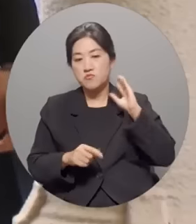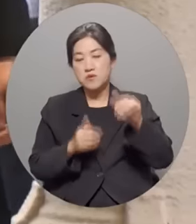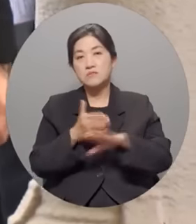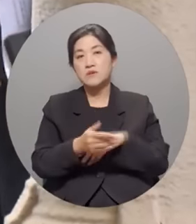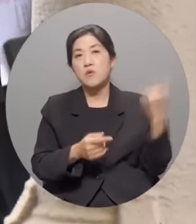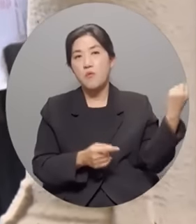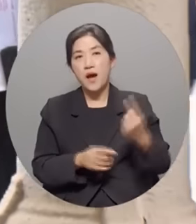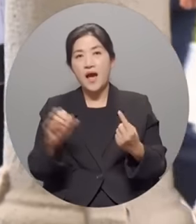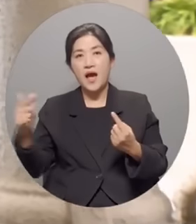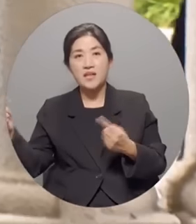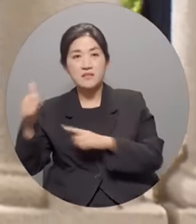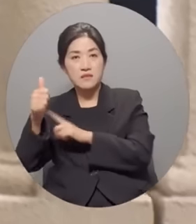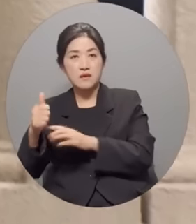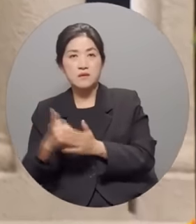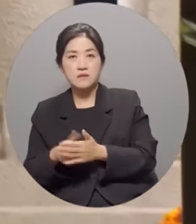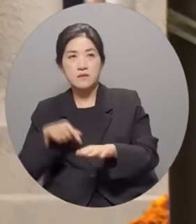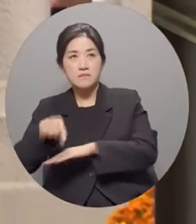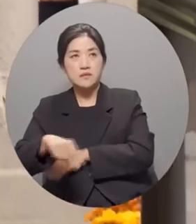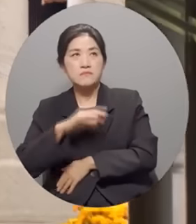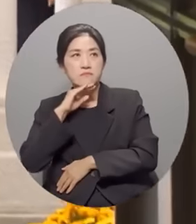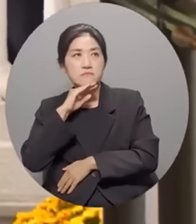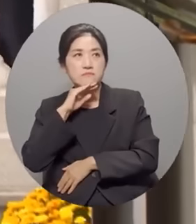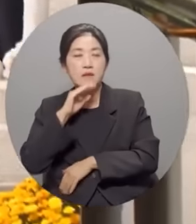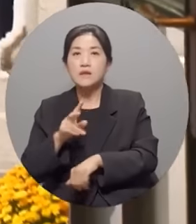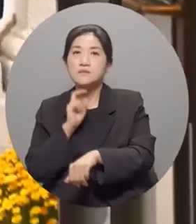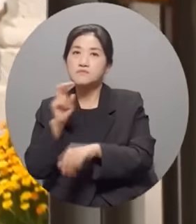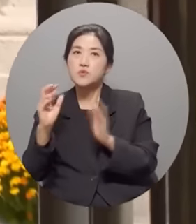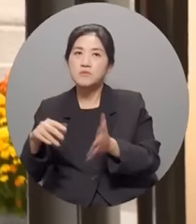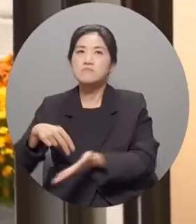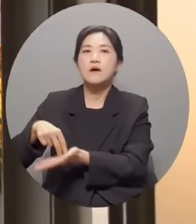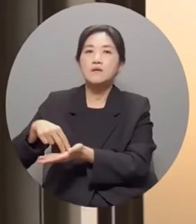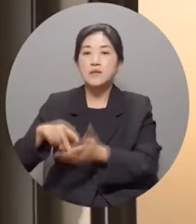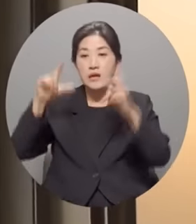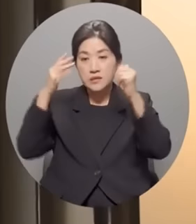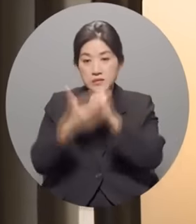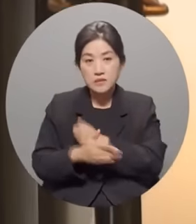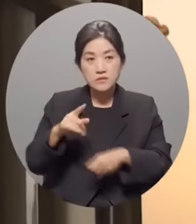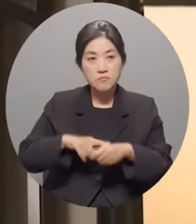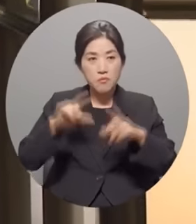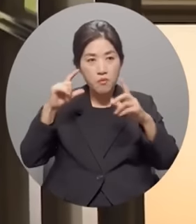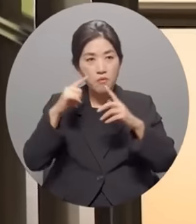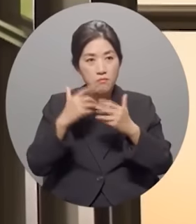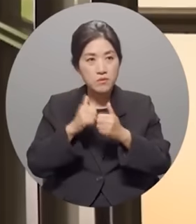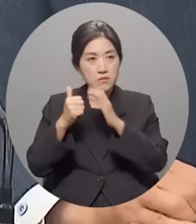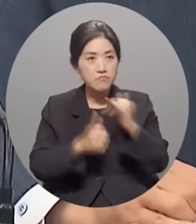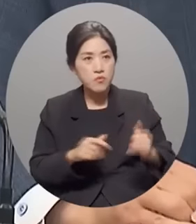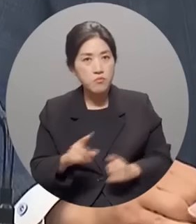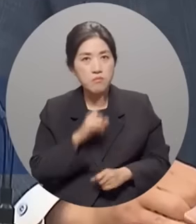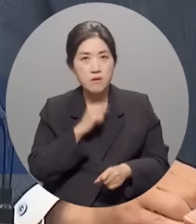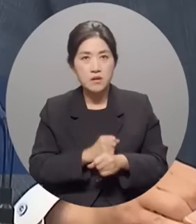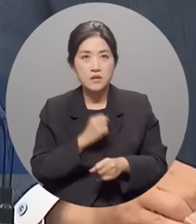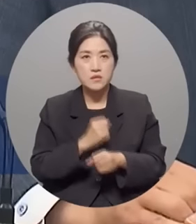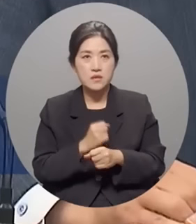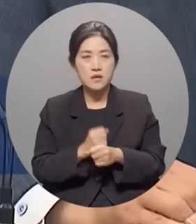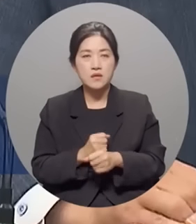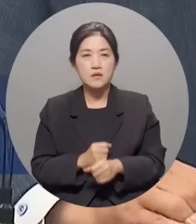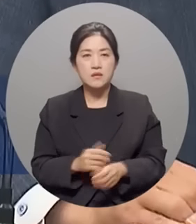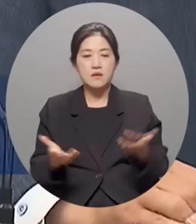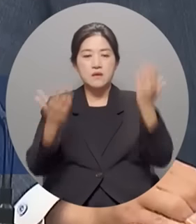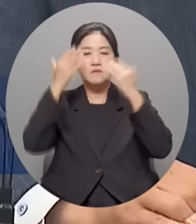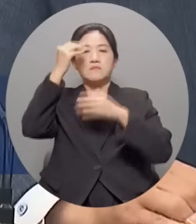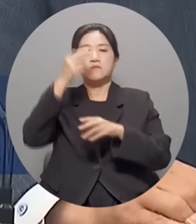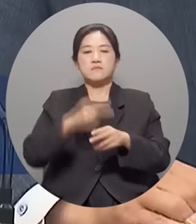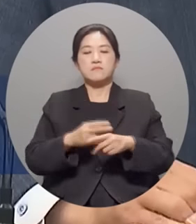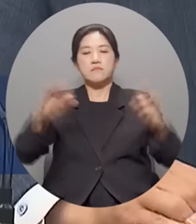대표가 야외에서 20여분 서서 기다렸다며 사진 찍으려고 면담했고 나를 세웠습니다 교장 선생님이 학생들